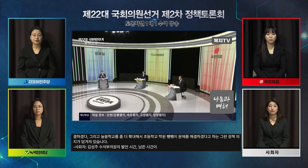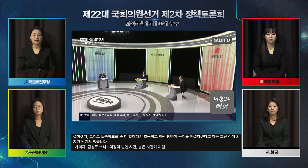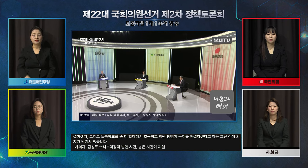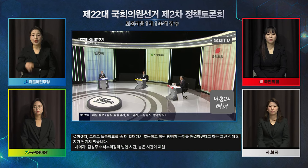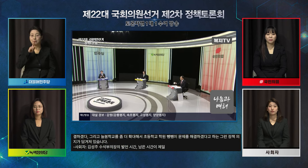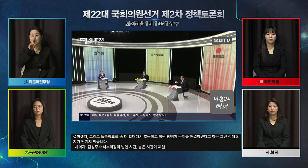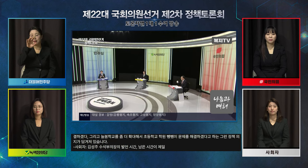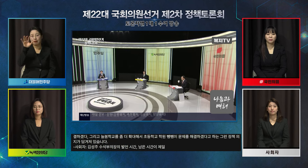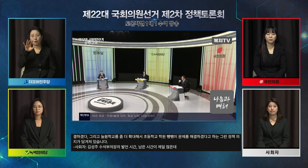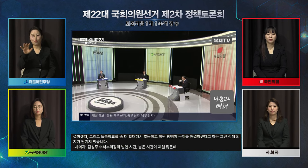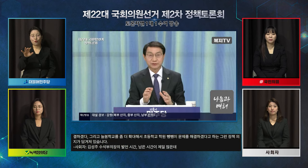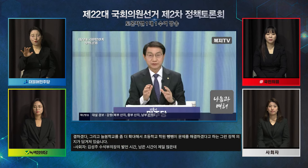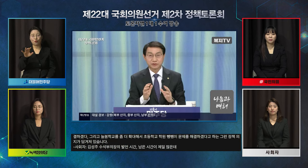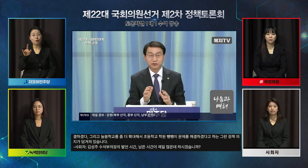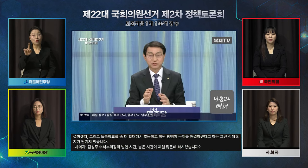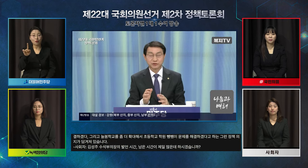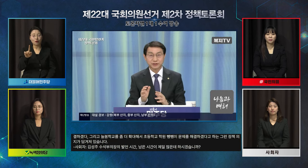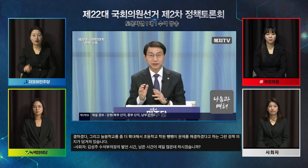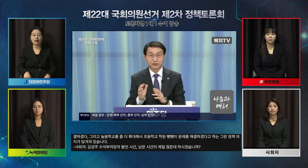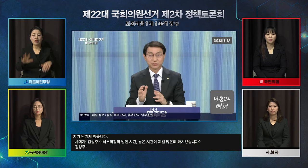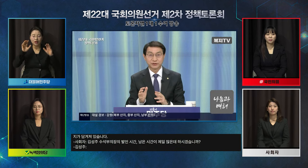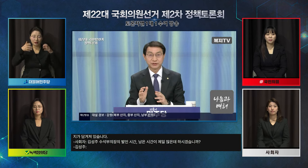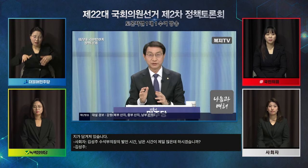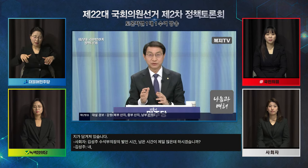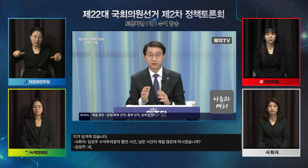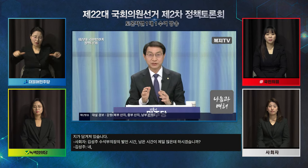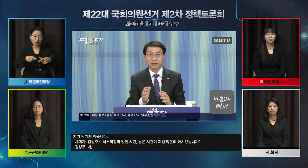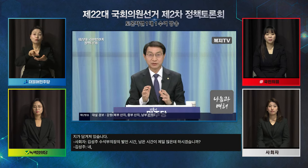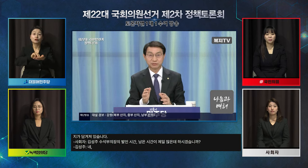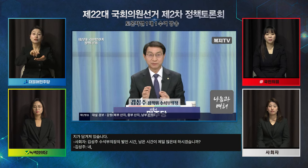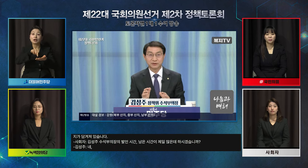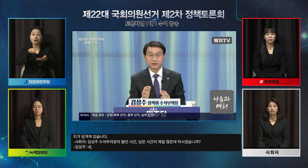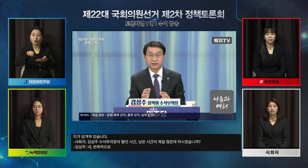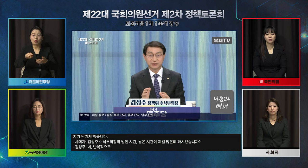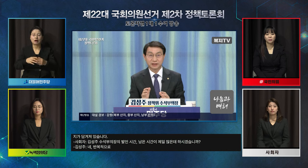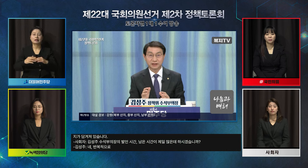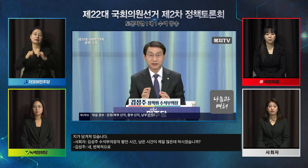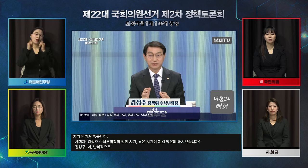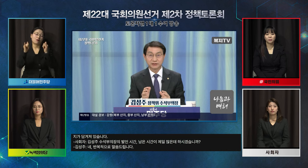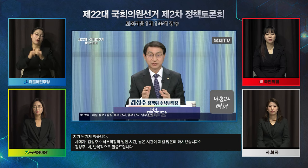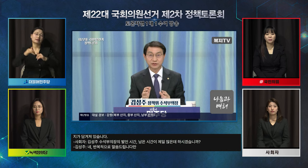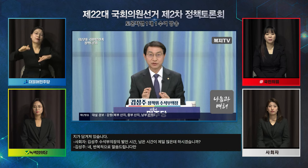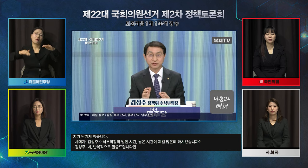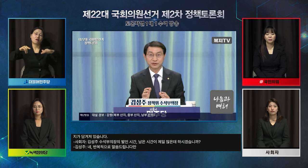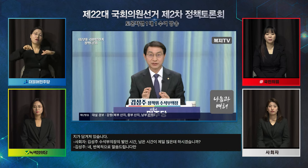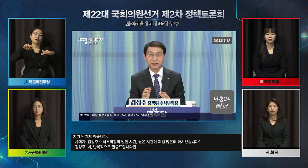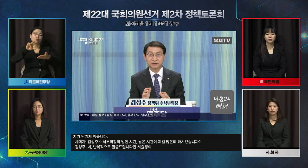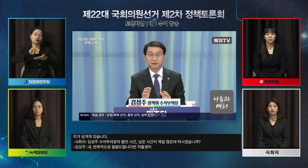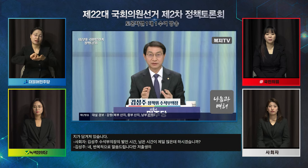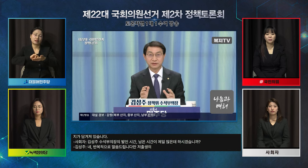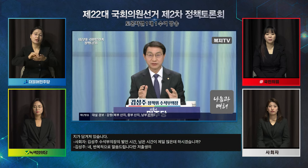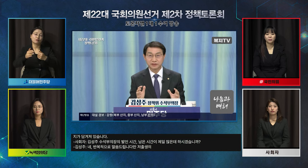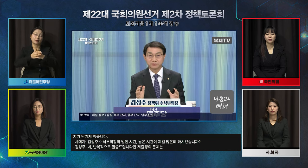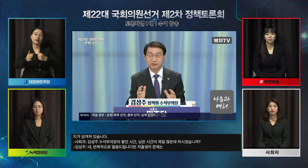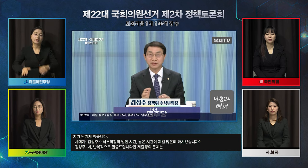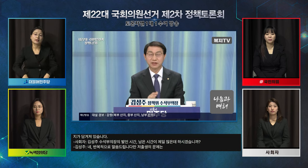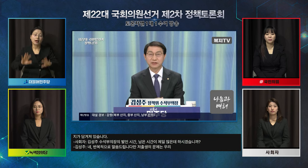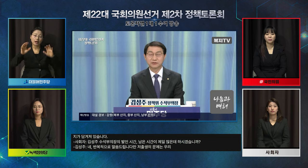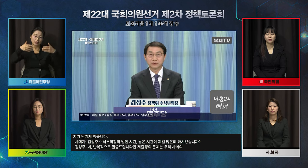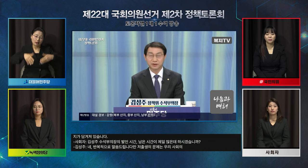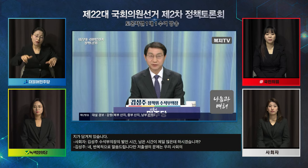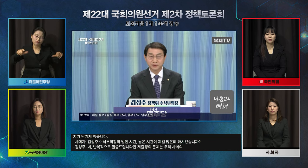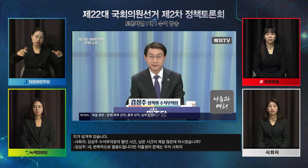반복적으로 말씀드립니다만 저출산의 원인은 우리 사회의 불평등에 있다. 이 저출산에서